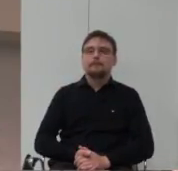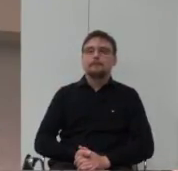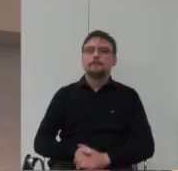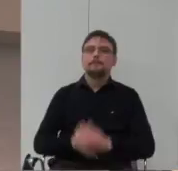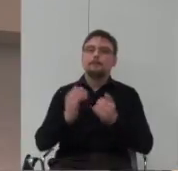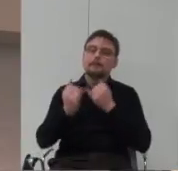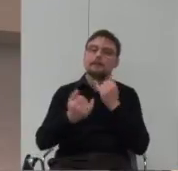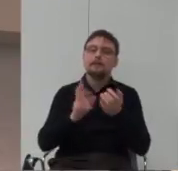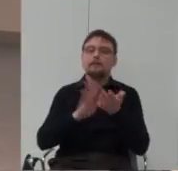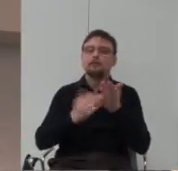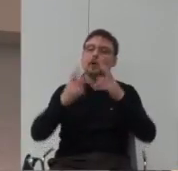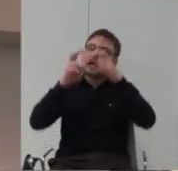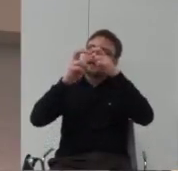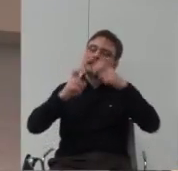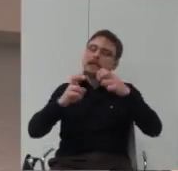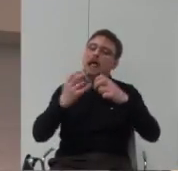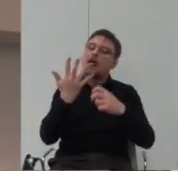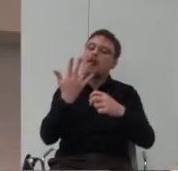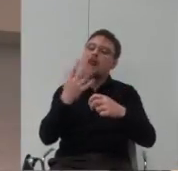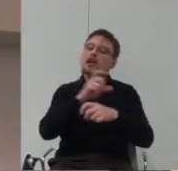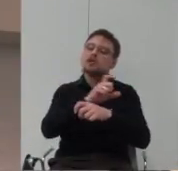chociażby gdyby przyjrzeć się